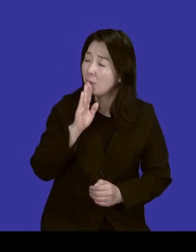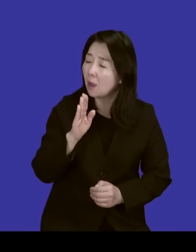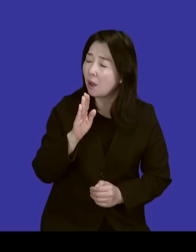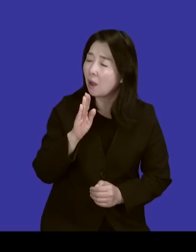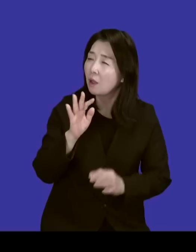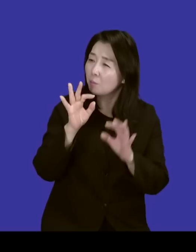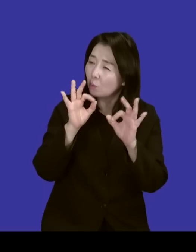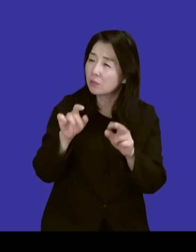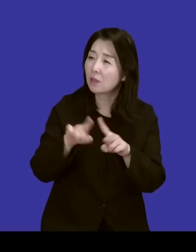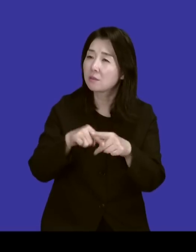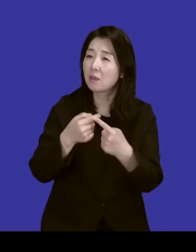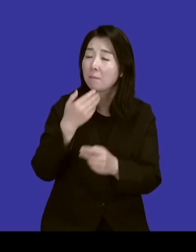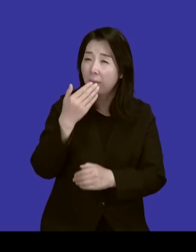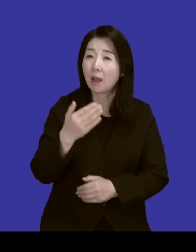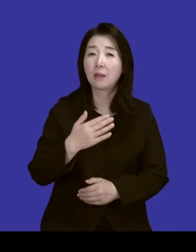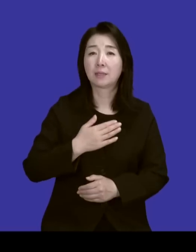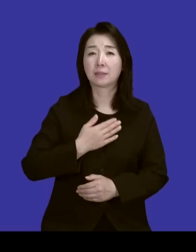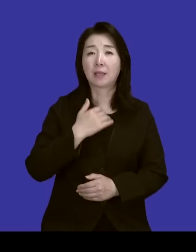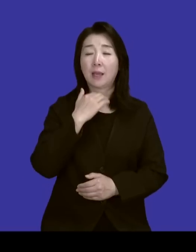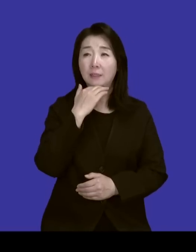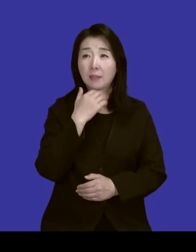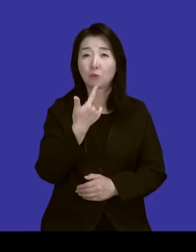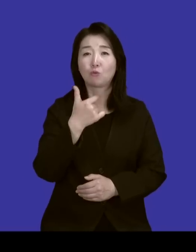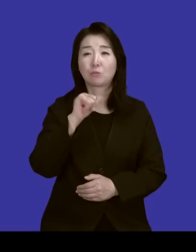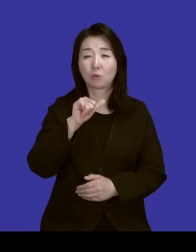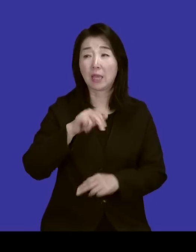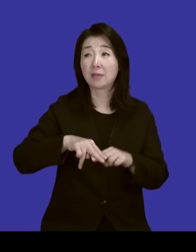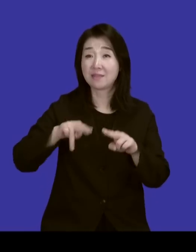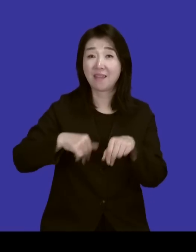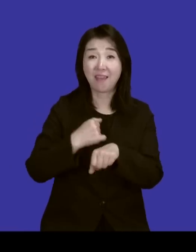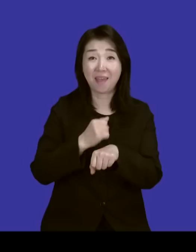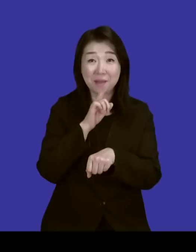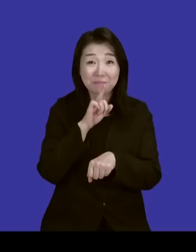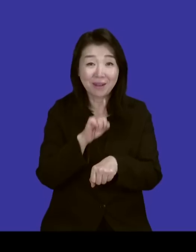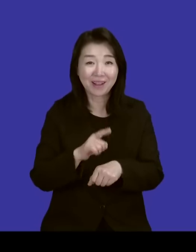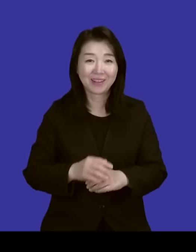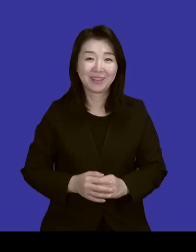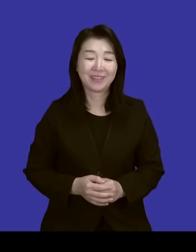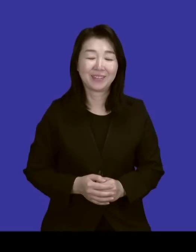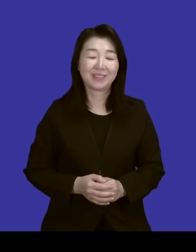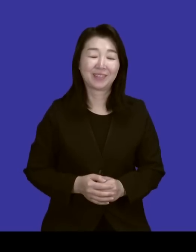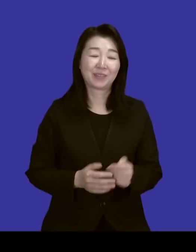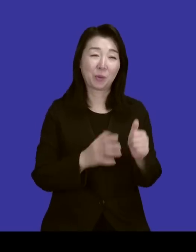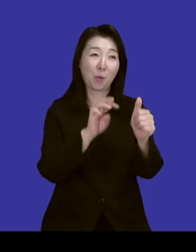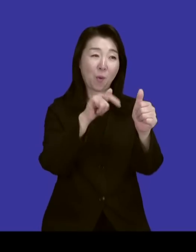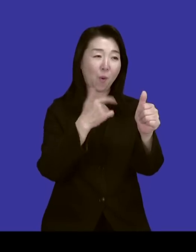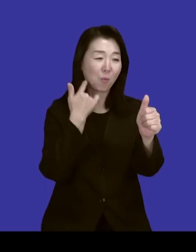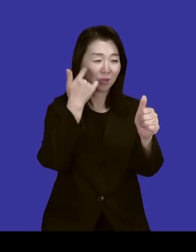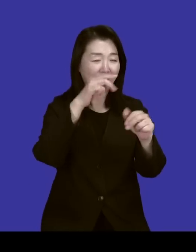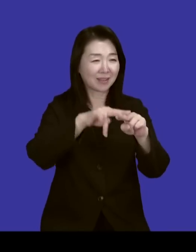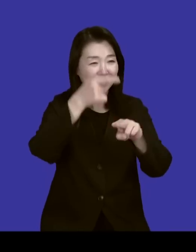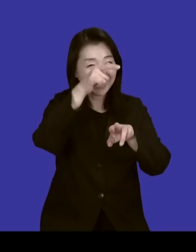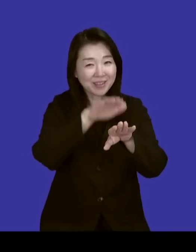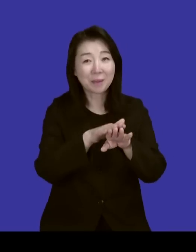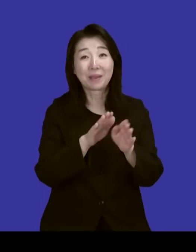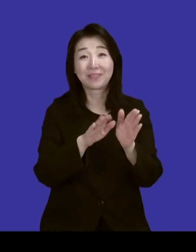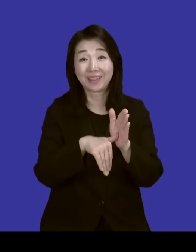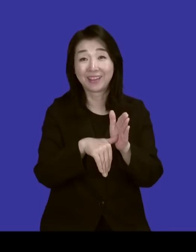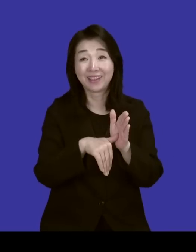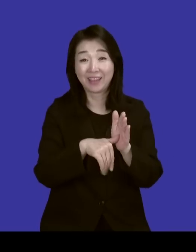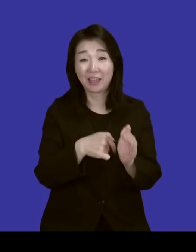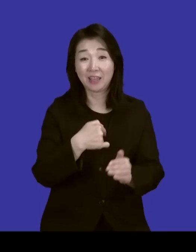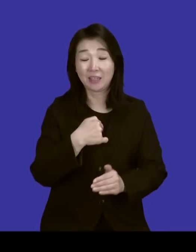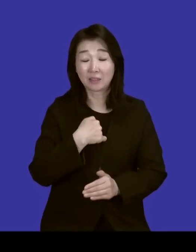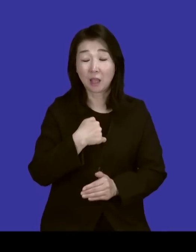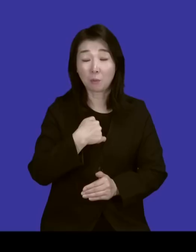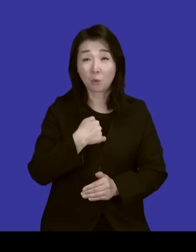나 65세 은퇴하겠다. 그러시더라고요. 예. 이제 그리고 이제 옥 목사님 드디어 은퇴 예배를 드렸는데 예. 저보고